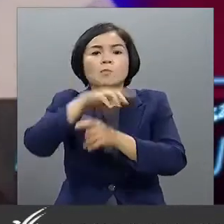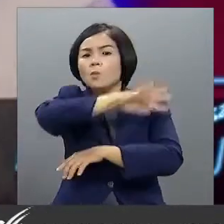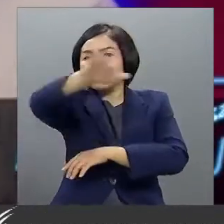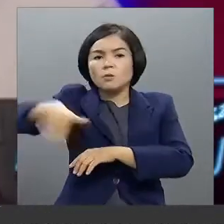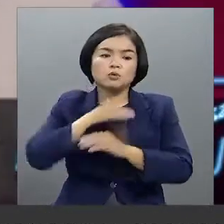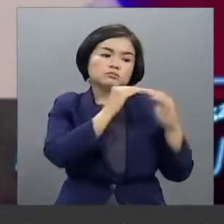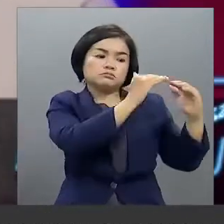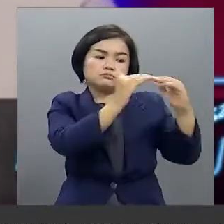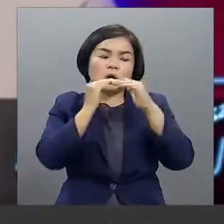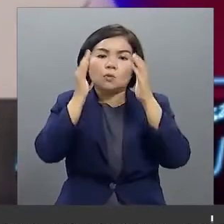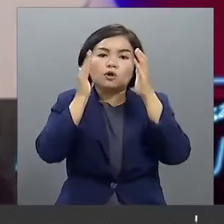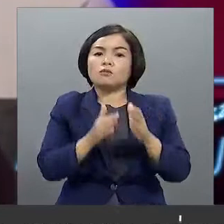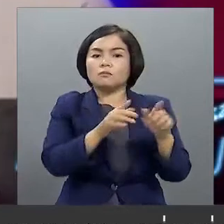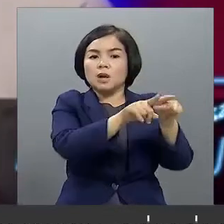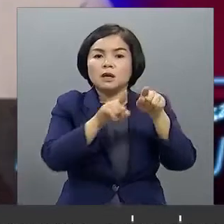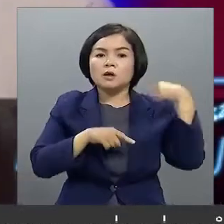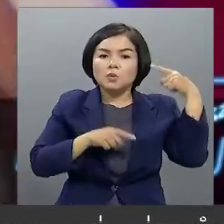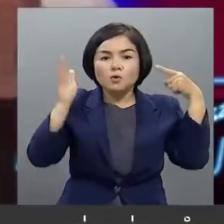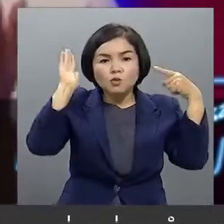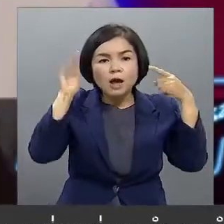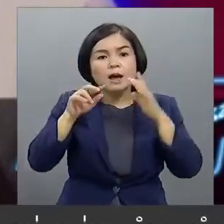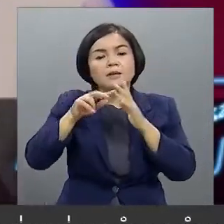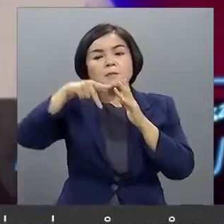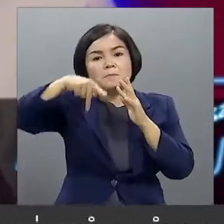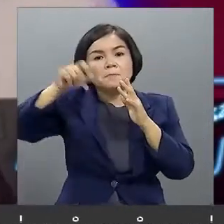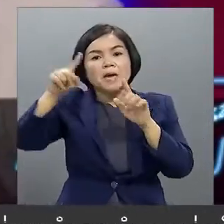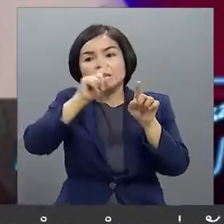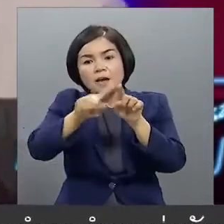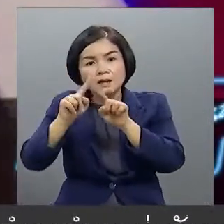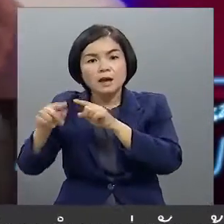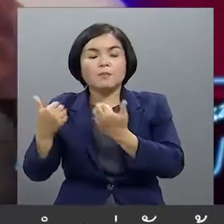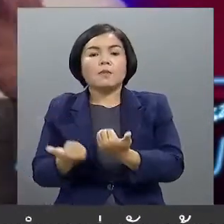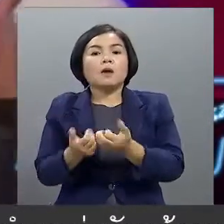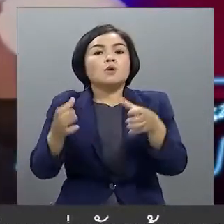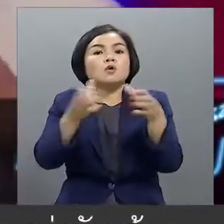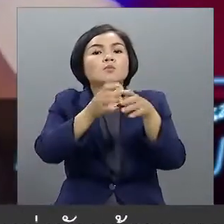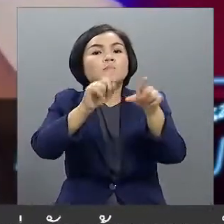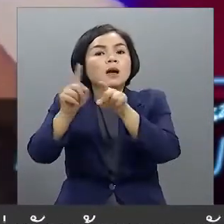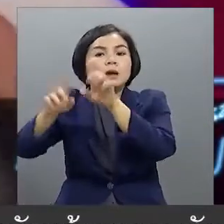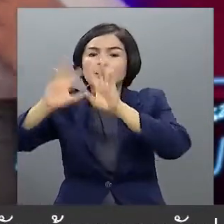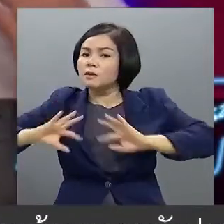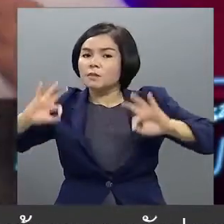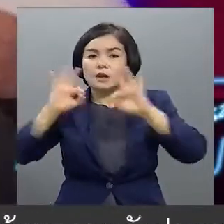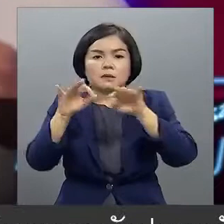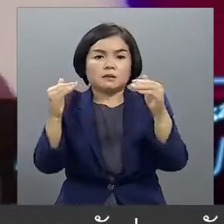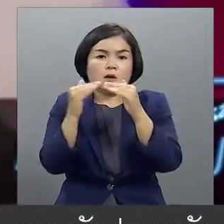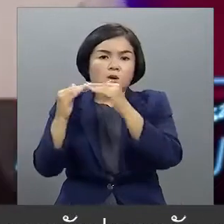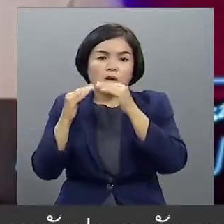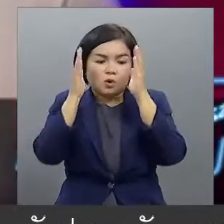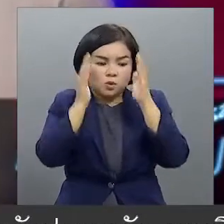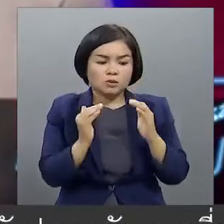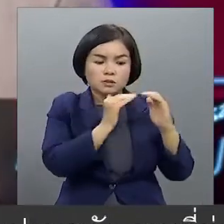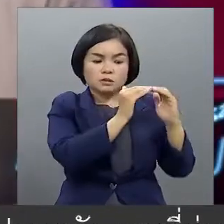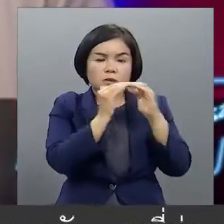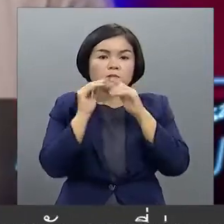ากันไม่ว่าจะเป็นเพศใดและ LGBTQ คือประเด็นสิทธิมนุษยชนนั่นเอง We can really